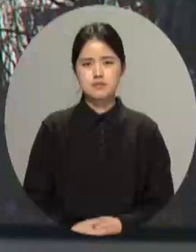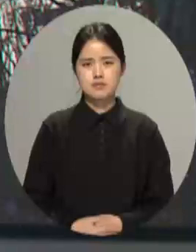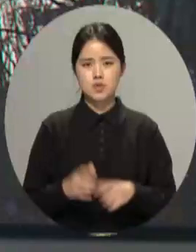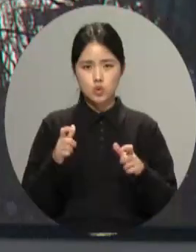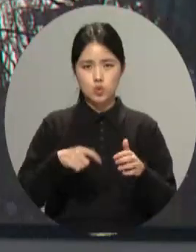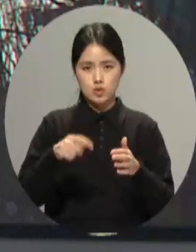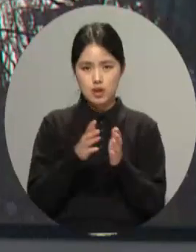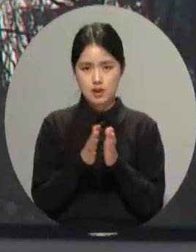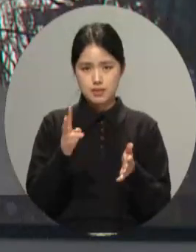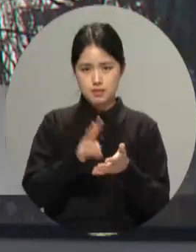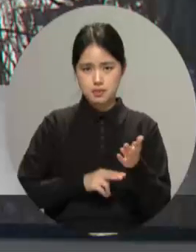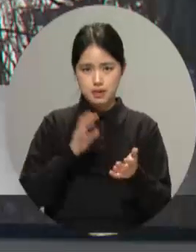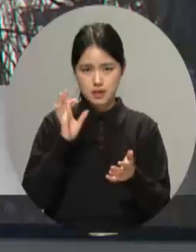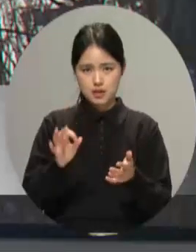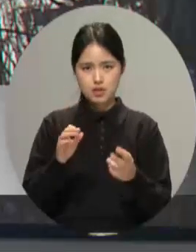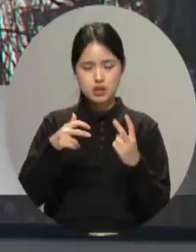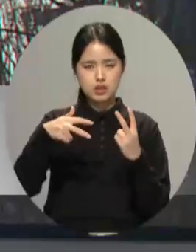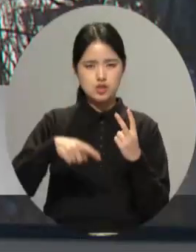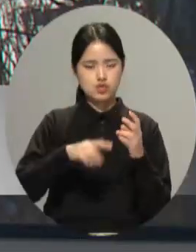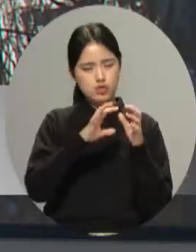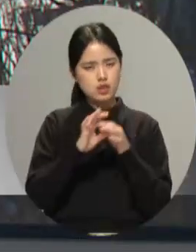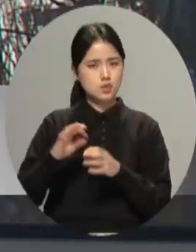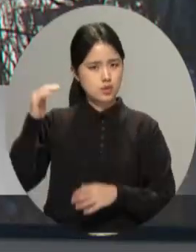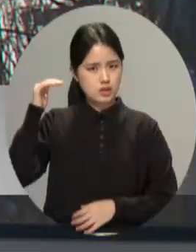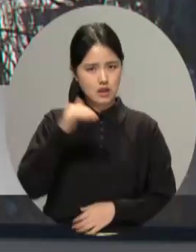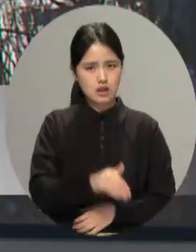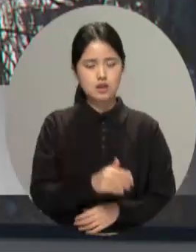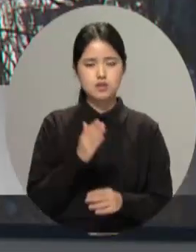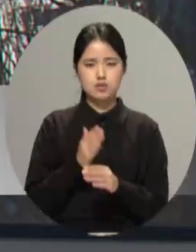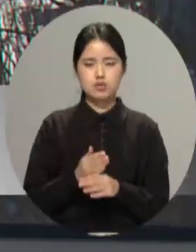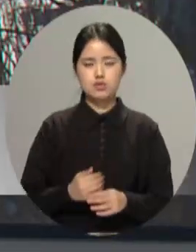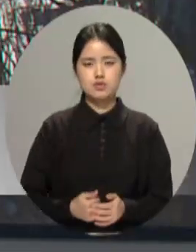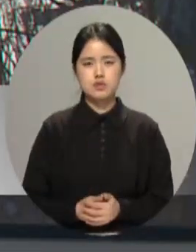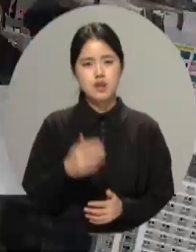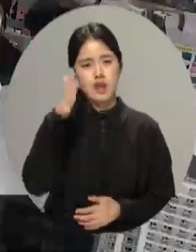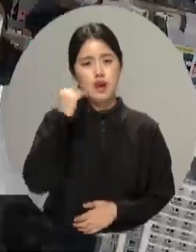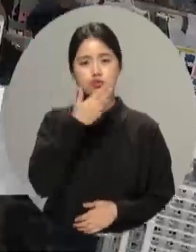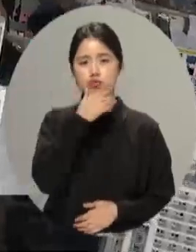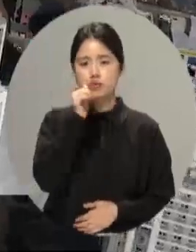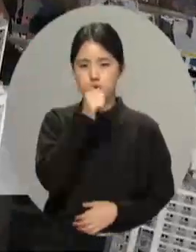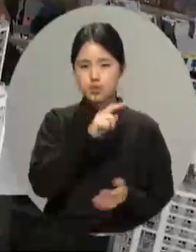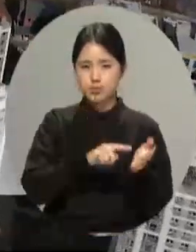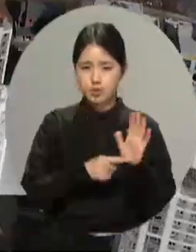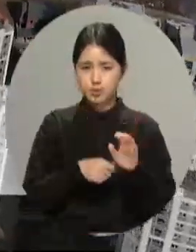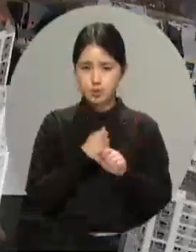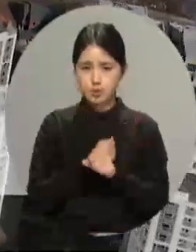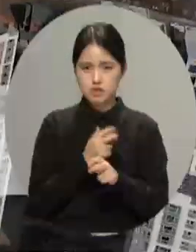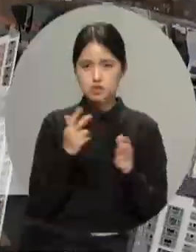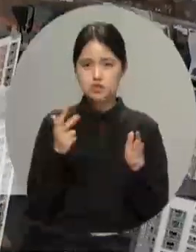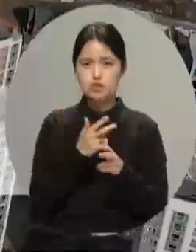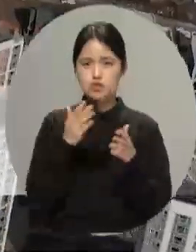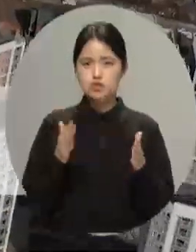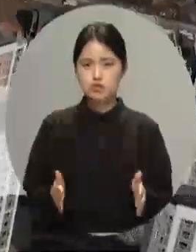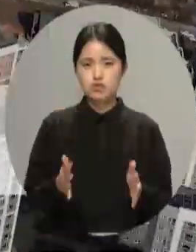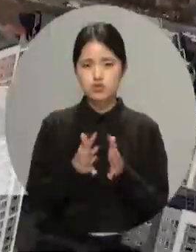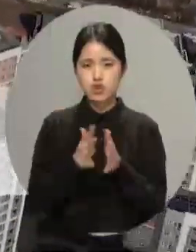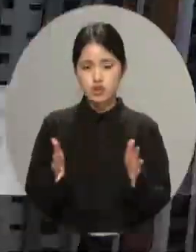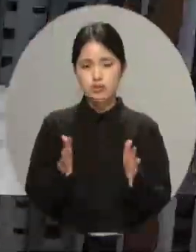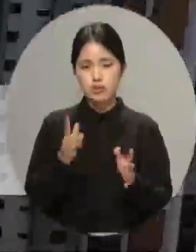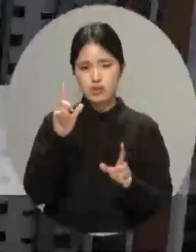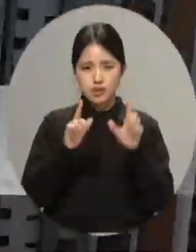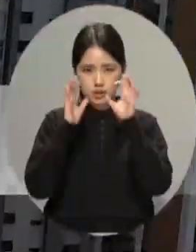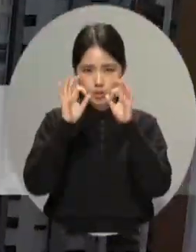돈의 아파트 매매 가격이 2주째 하락세를 보이고 있습니다 한국 부동산원이 발표하는 주간 아파트 가격 동향을